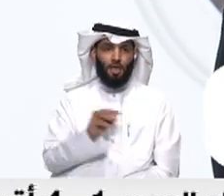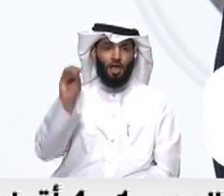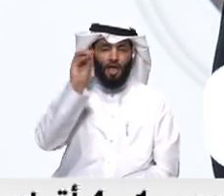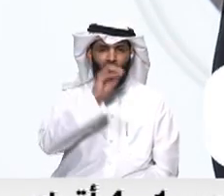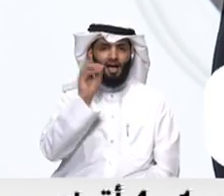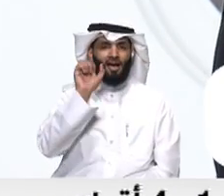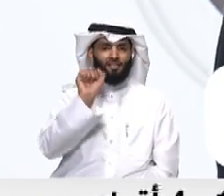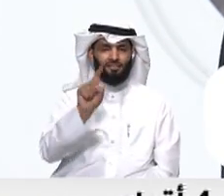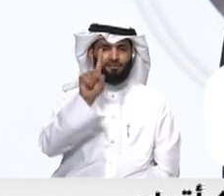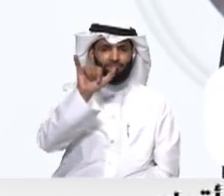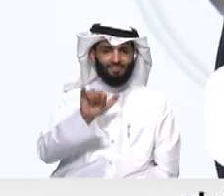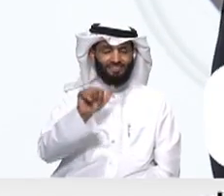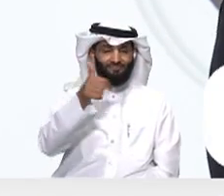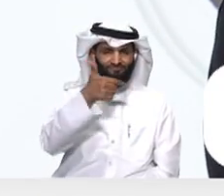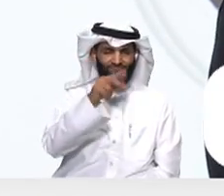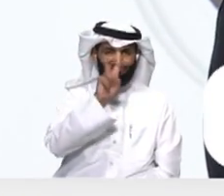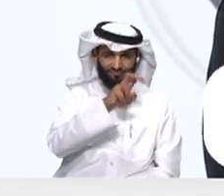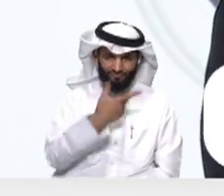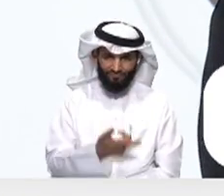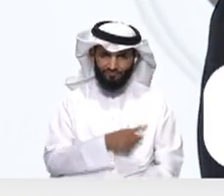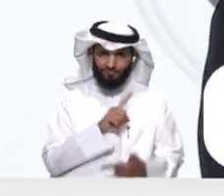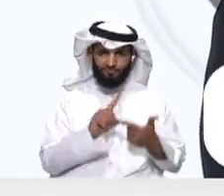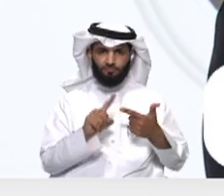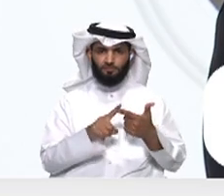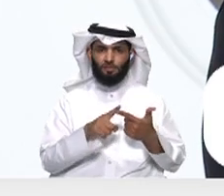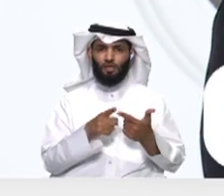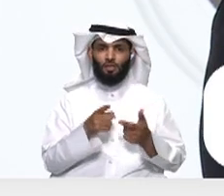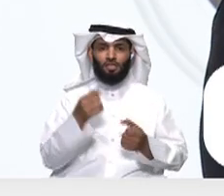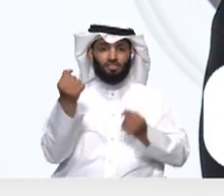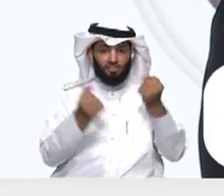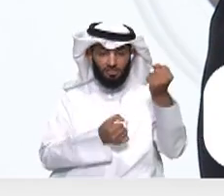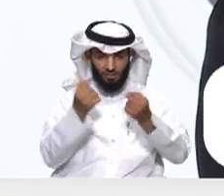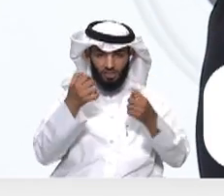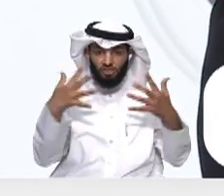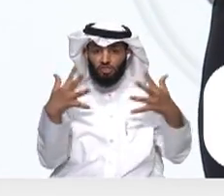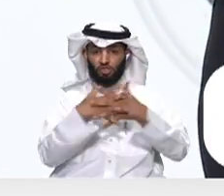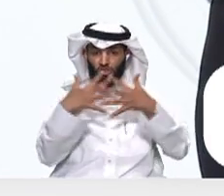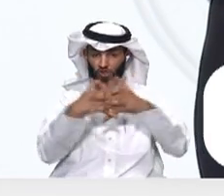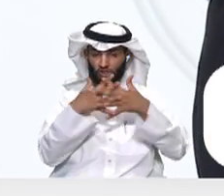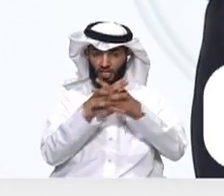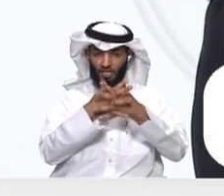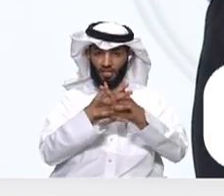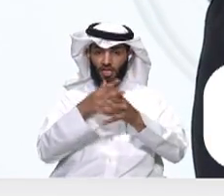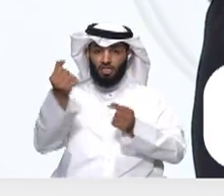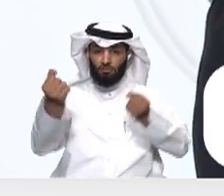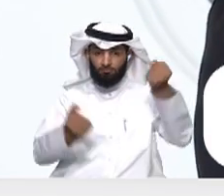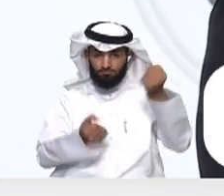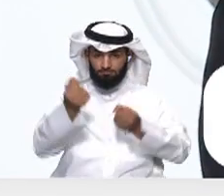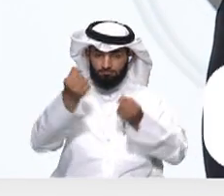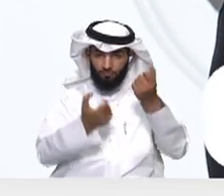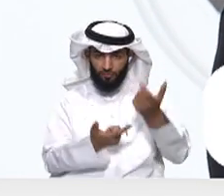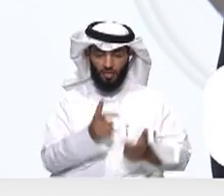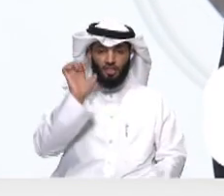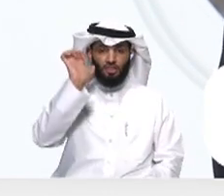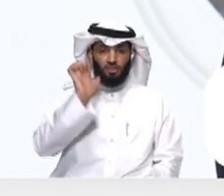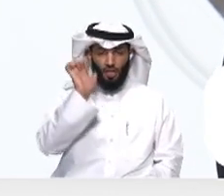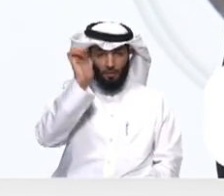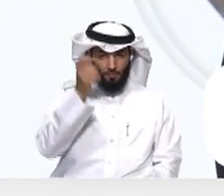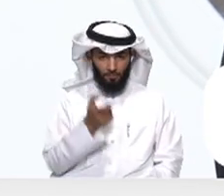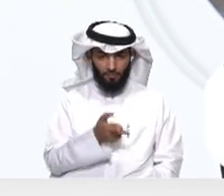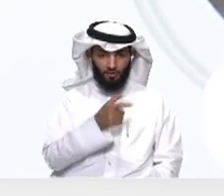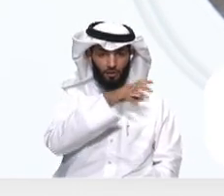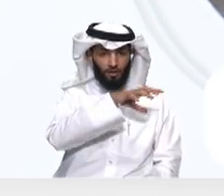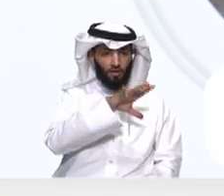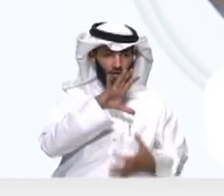للبيئه الرعايه السكنيه النقل ممثله بشركه النقل العام كذلك التامينات الاجتماعيه وغيرها من الجهات